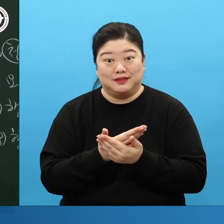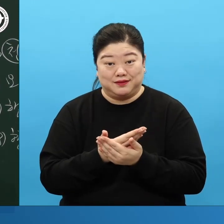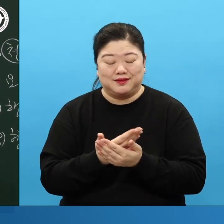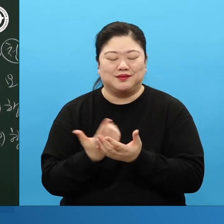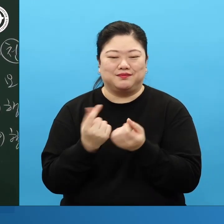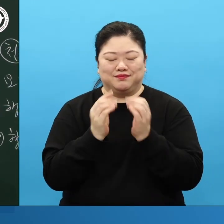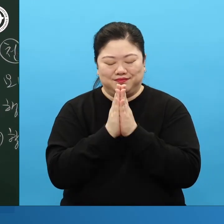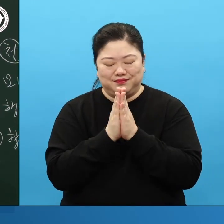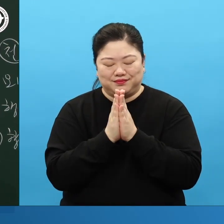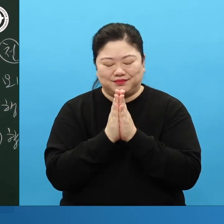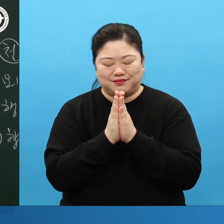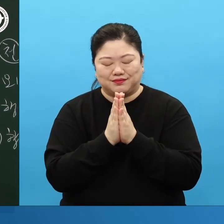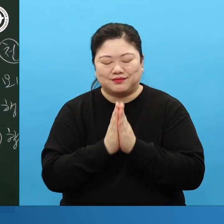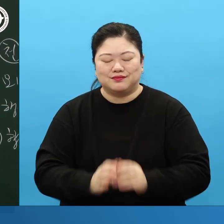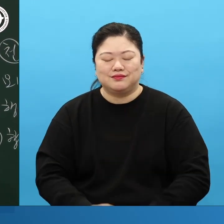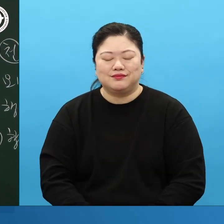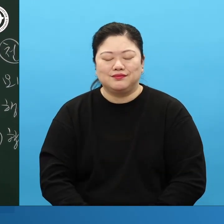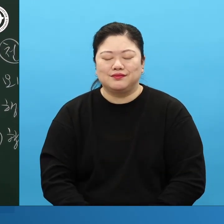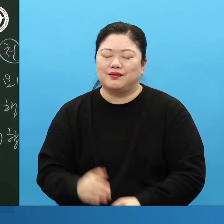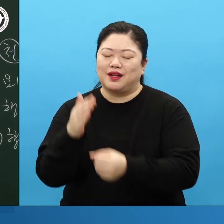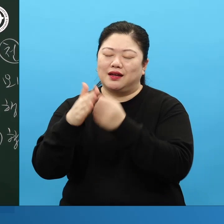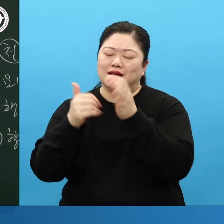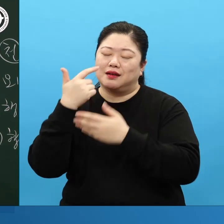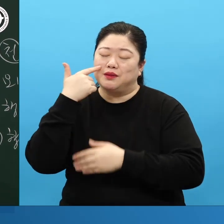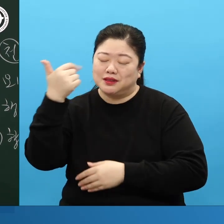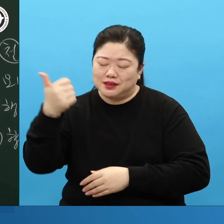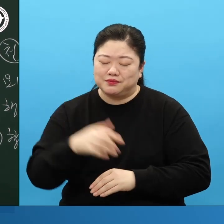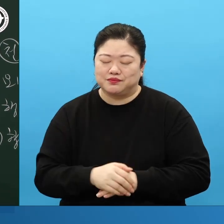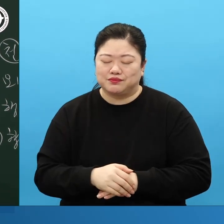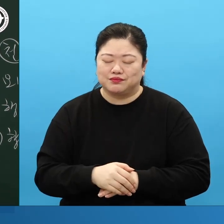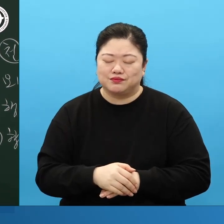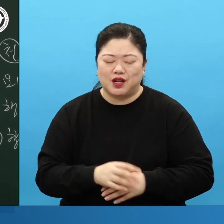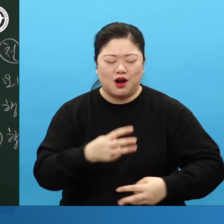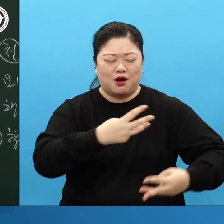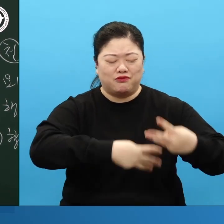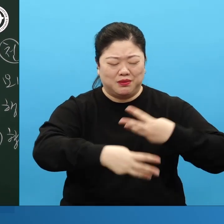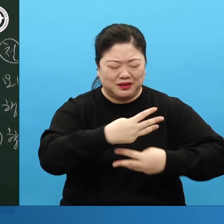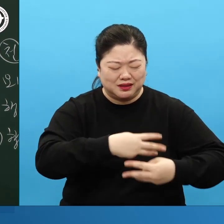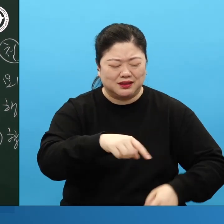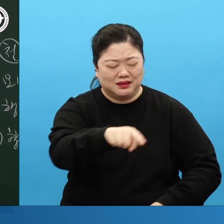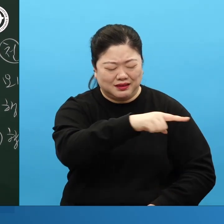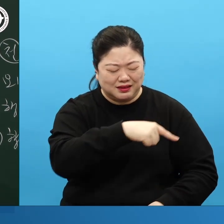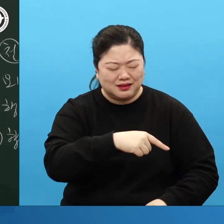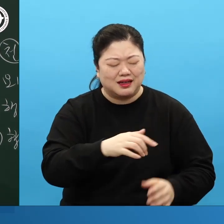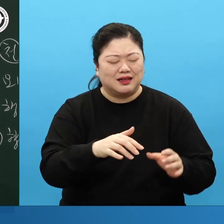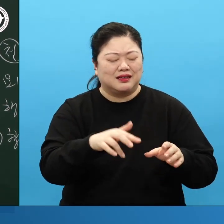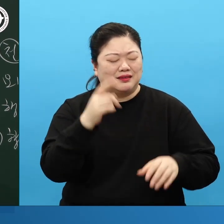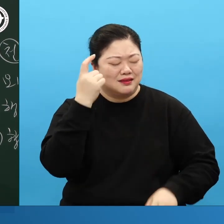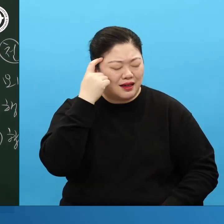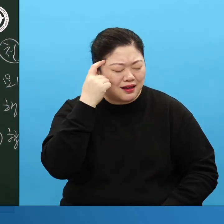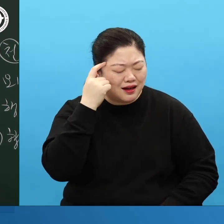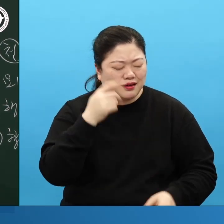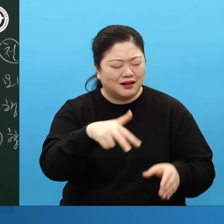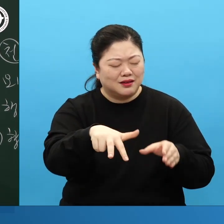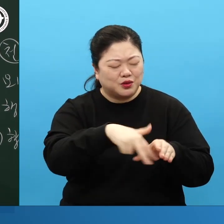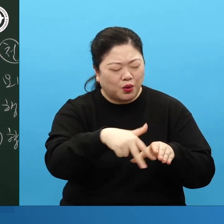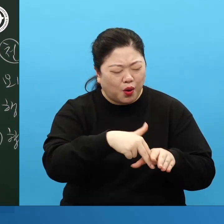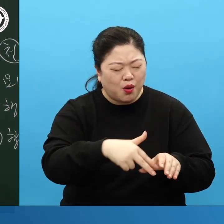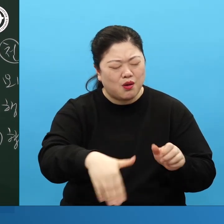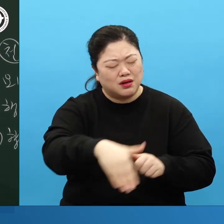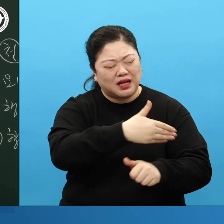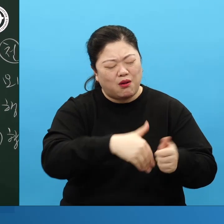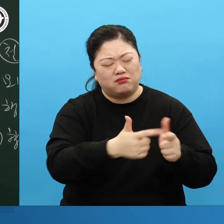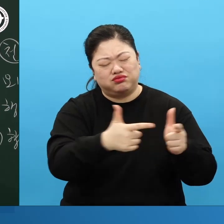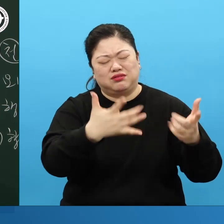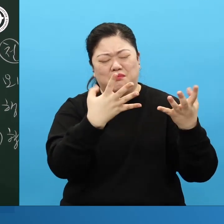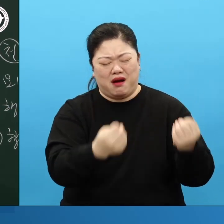Oremos. 우리 렘넌트들에게 많은 이론, 사상, 종교 많이 있습니다. 흔들리지 않도록 언약